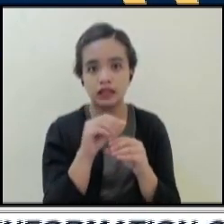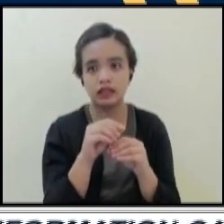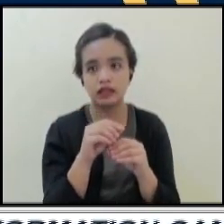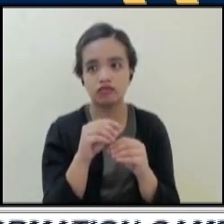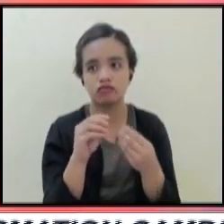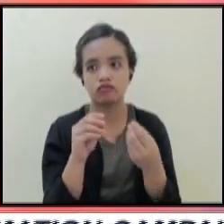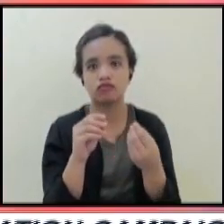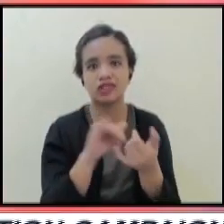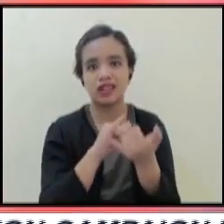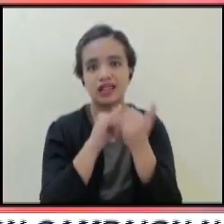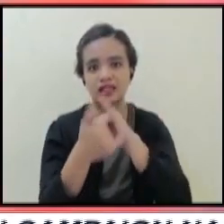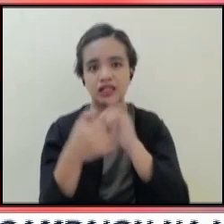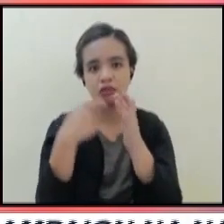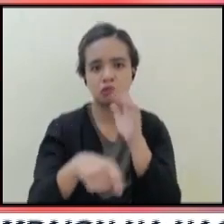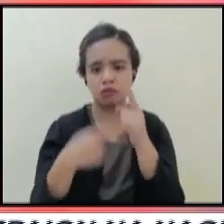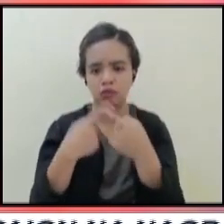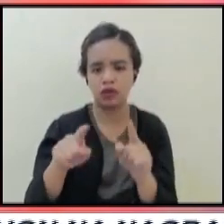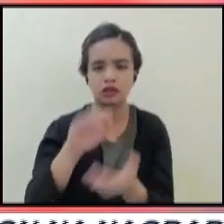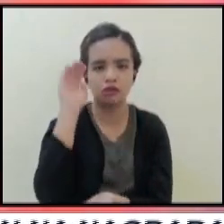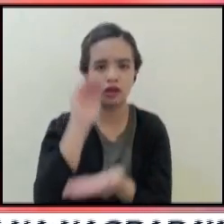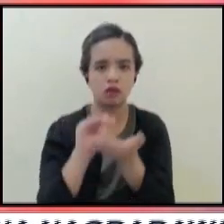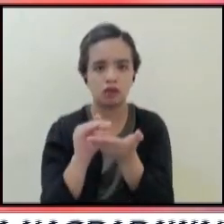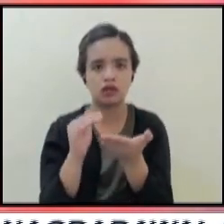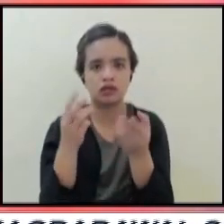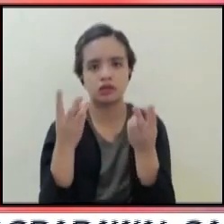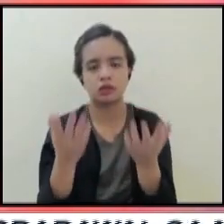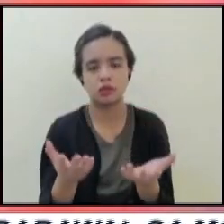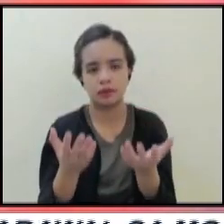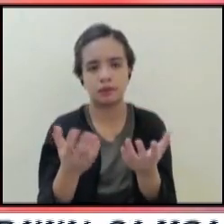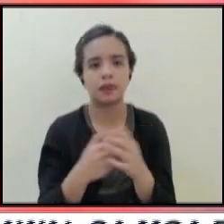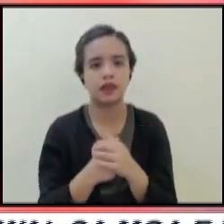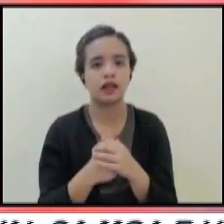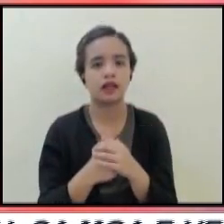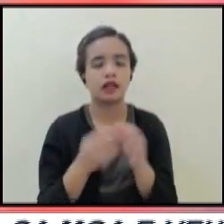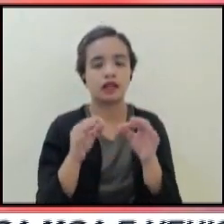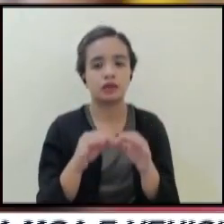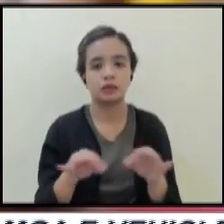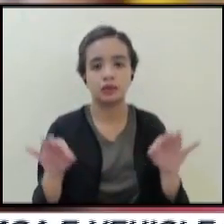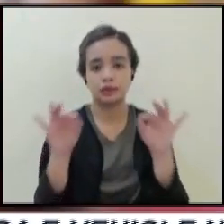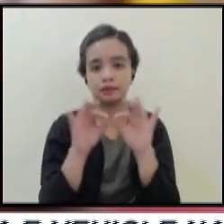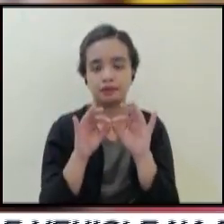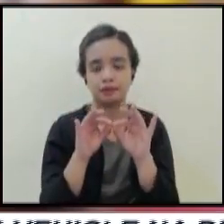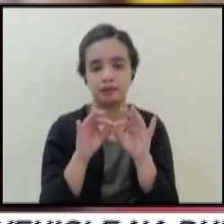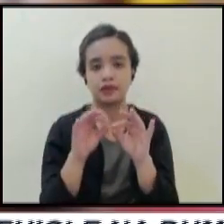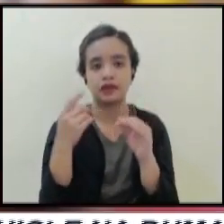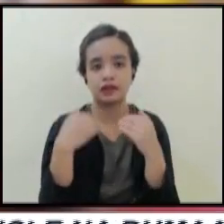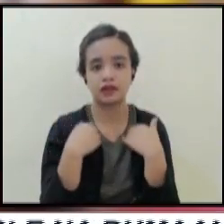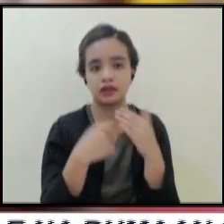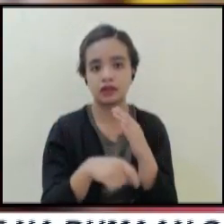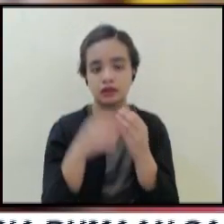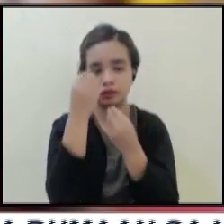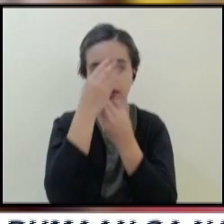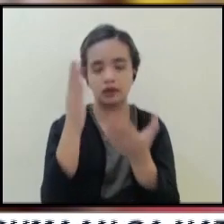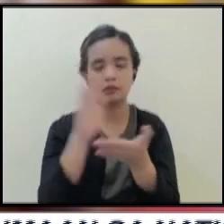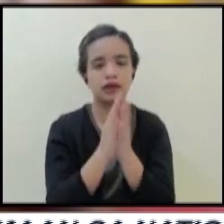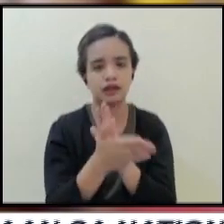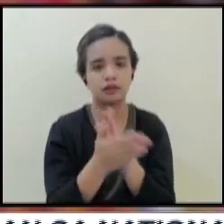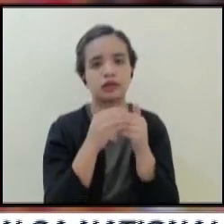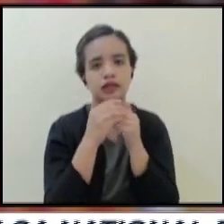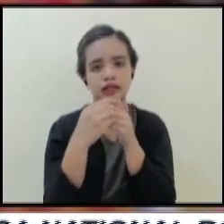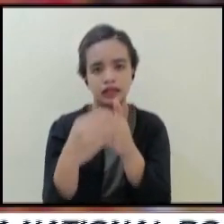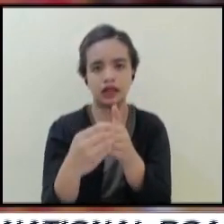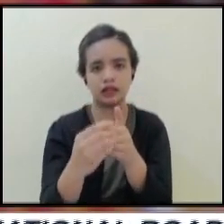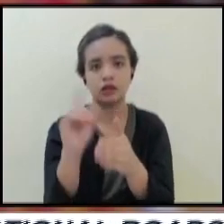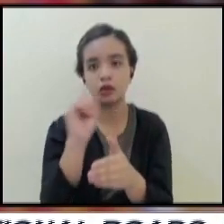binabawasan ng timbang. Mahalaga ang inilalabas sa price bulletin ng DTI bilang gabay at pamantay ng mga